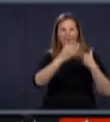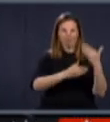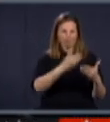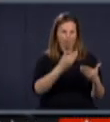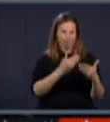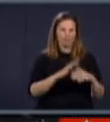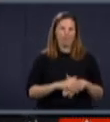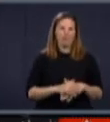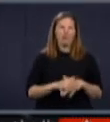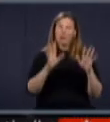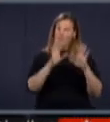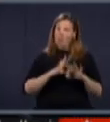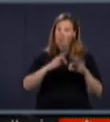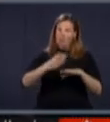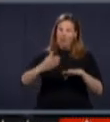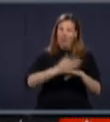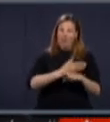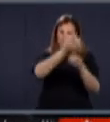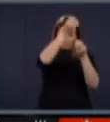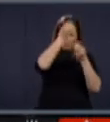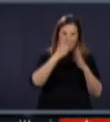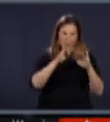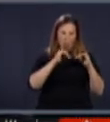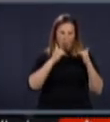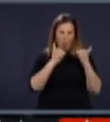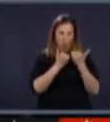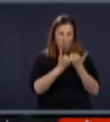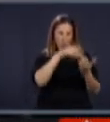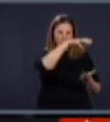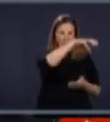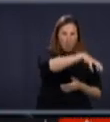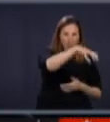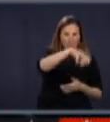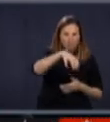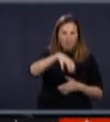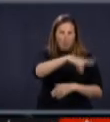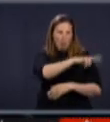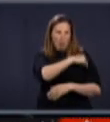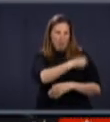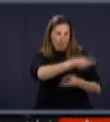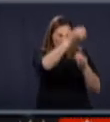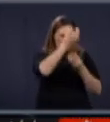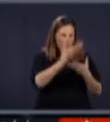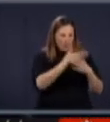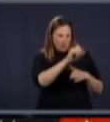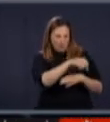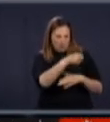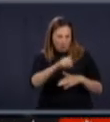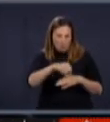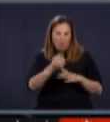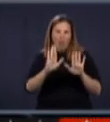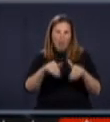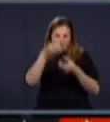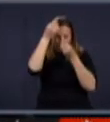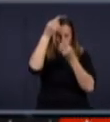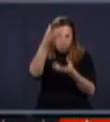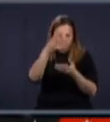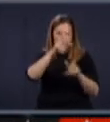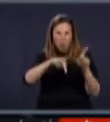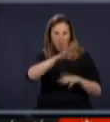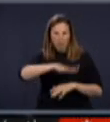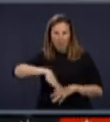a besoin d'avoir un peu plus d'informations de chacun des établissements impliqués. Alors, moi, ce que je veux dire aujourd'hui, et c'est pour ça